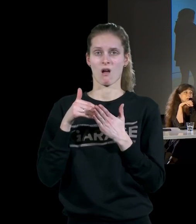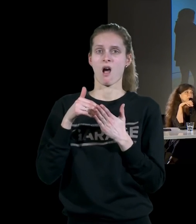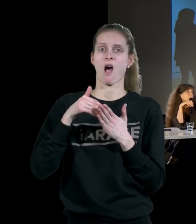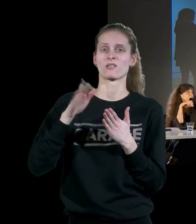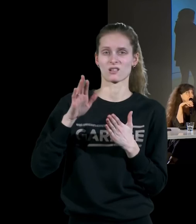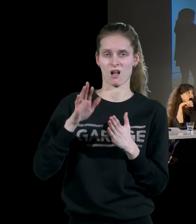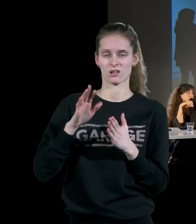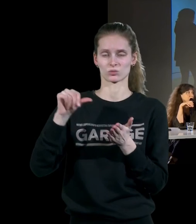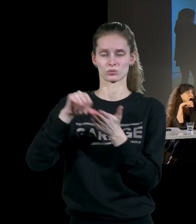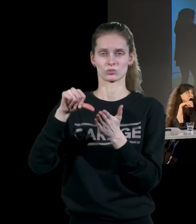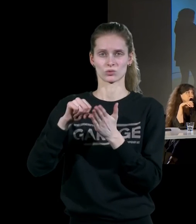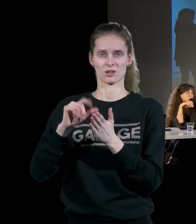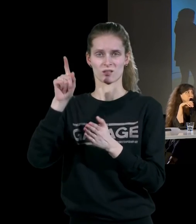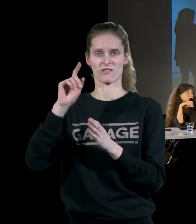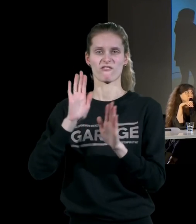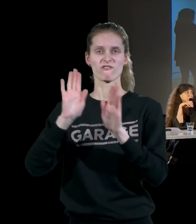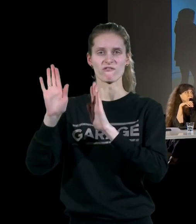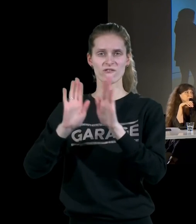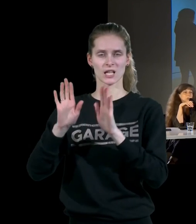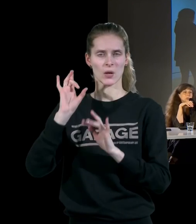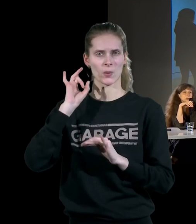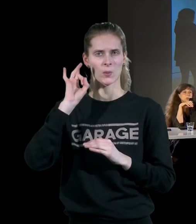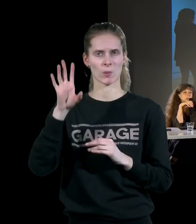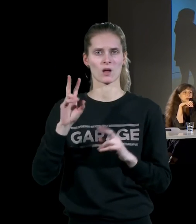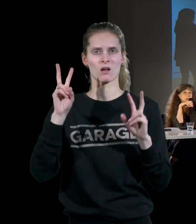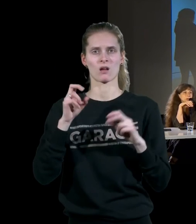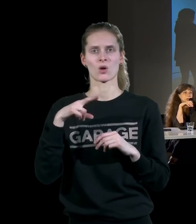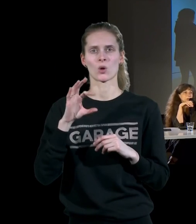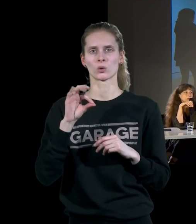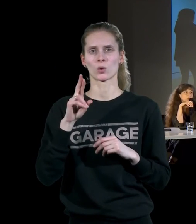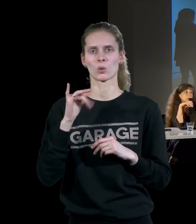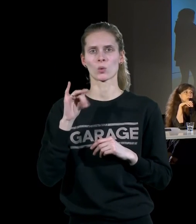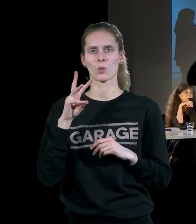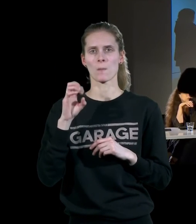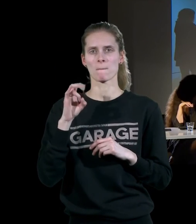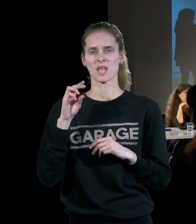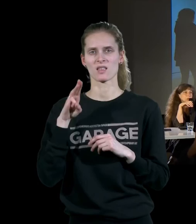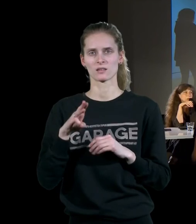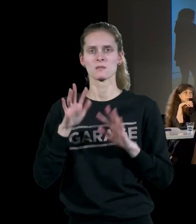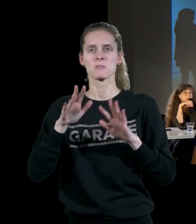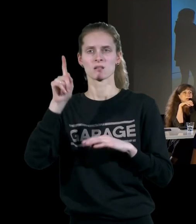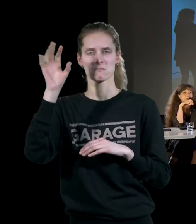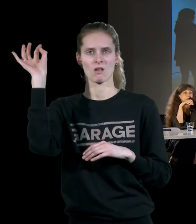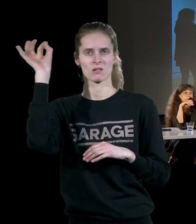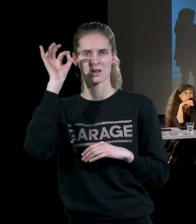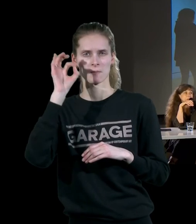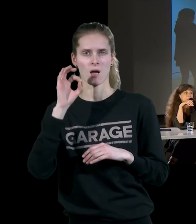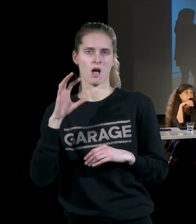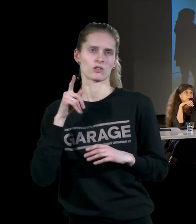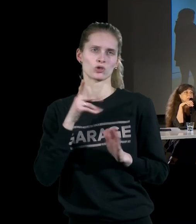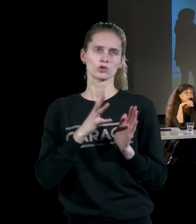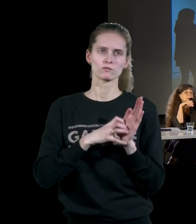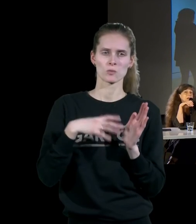документе, знаменитые выставки в Всемирном форуме современного искусства, которые проходят с 50-х годов